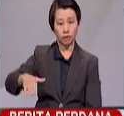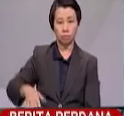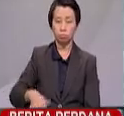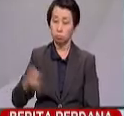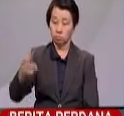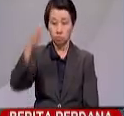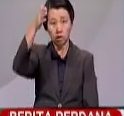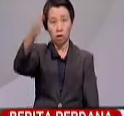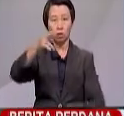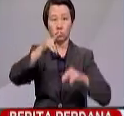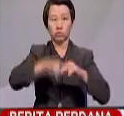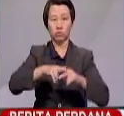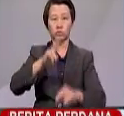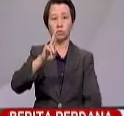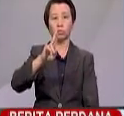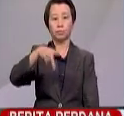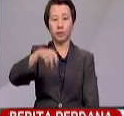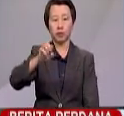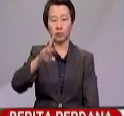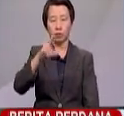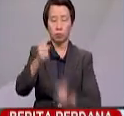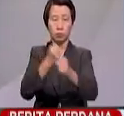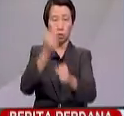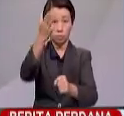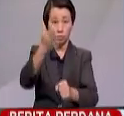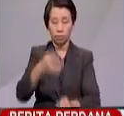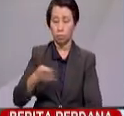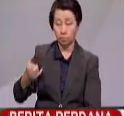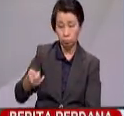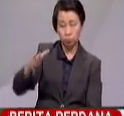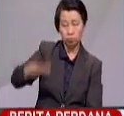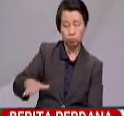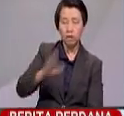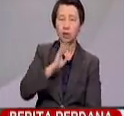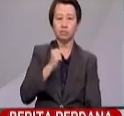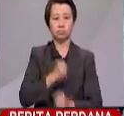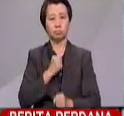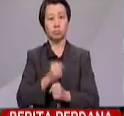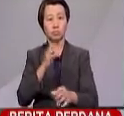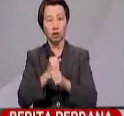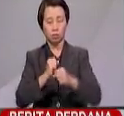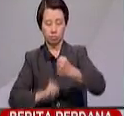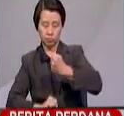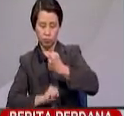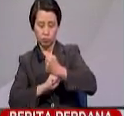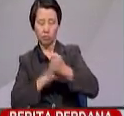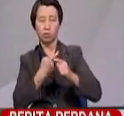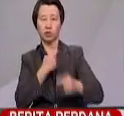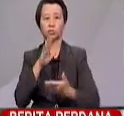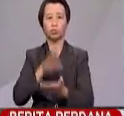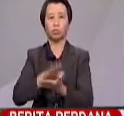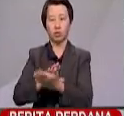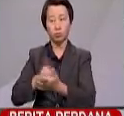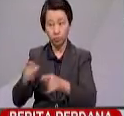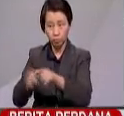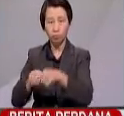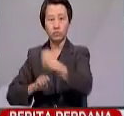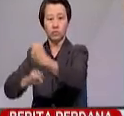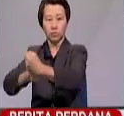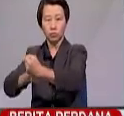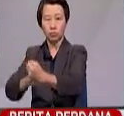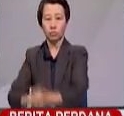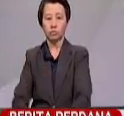Bakal menduduki peperiksaan UPSR tahun depan, Alisa berkata kerjayanya turut mendapat sokongan daripada pihak sekolah.